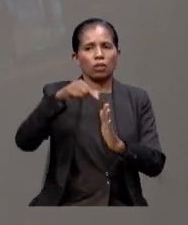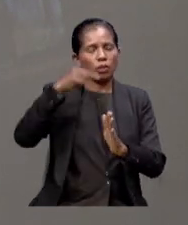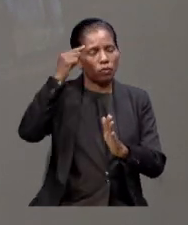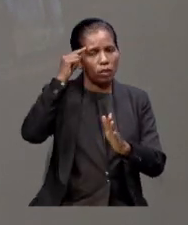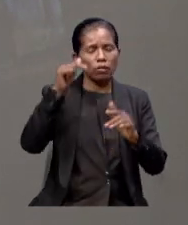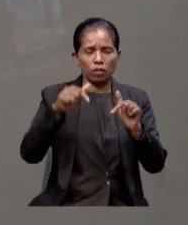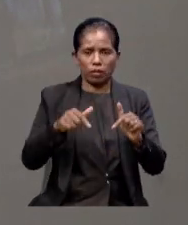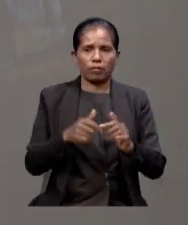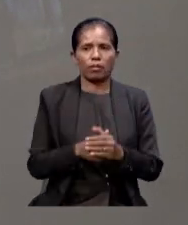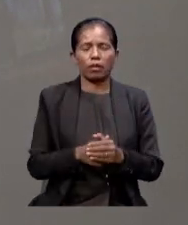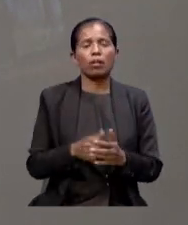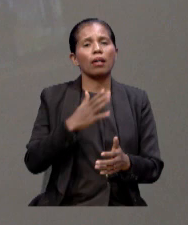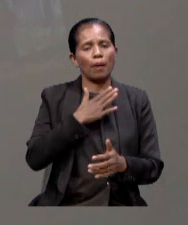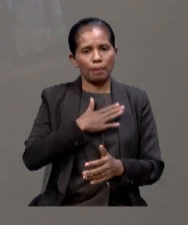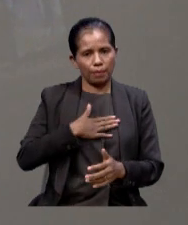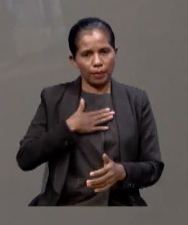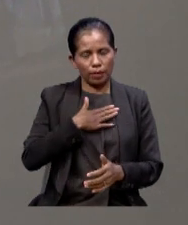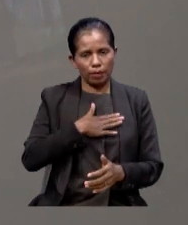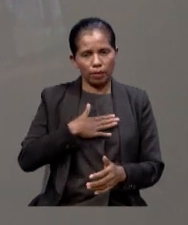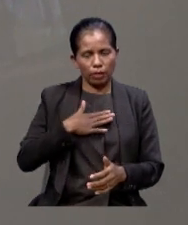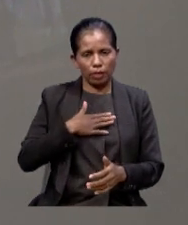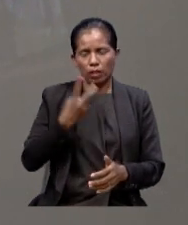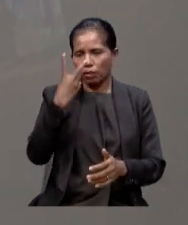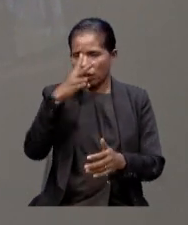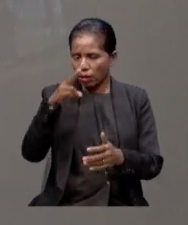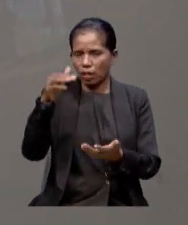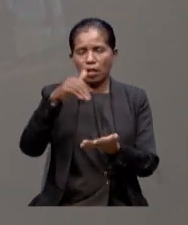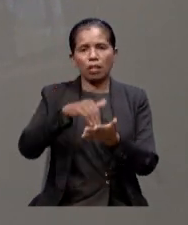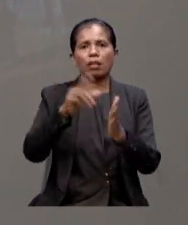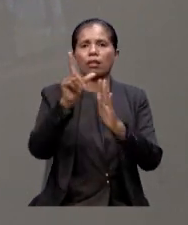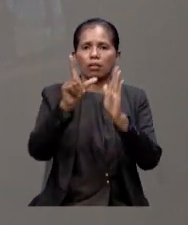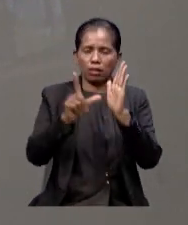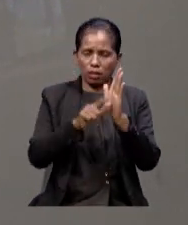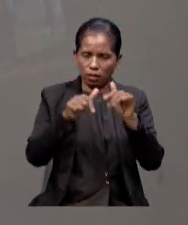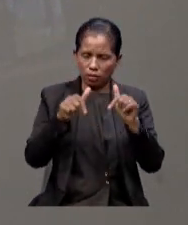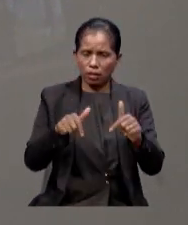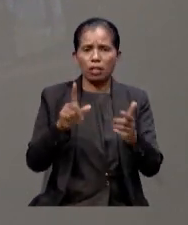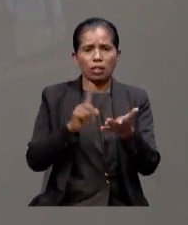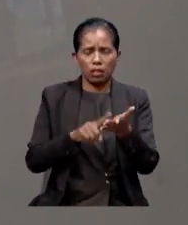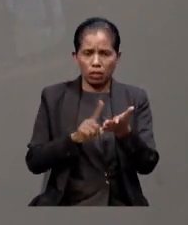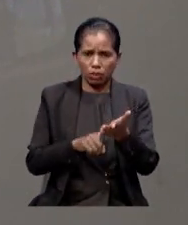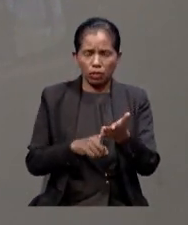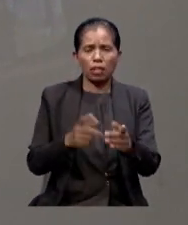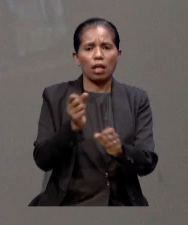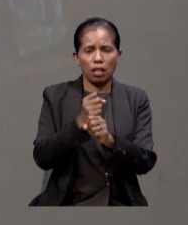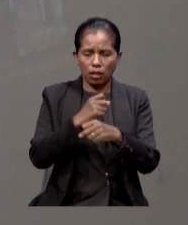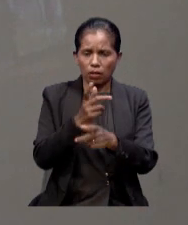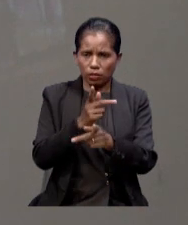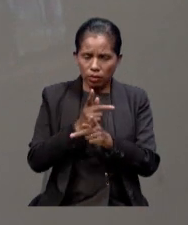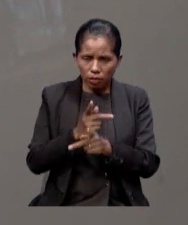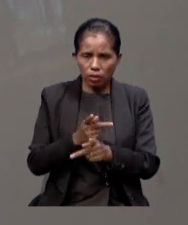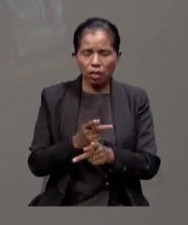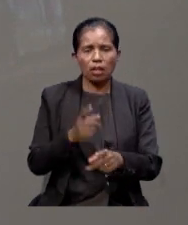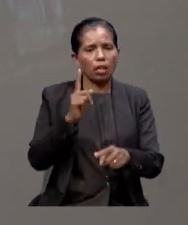idane, favorida atu revê fila fali lei idane, discute halo di dia fila fali, atu